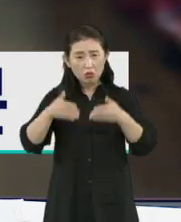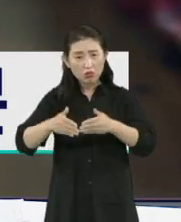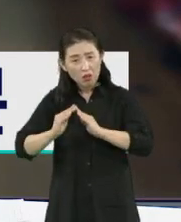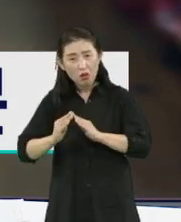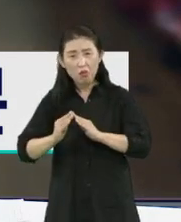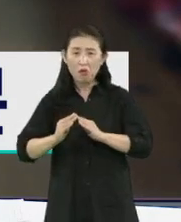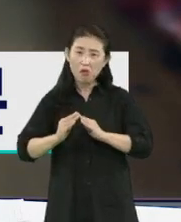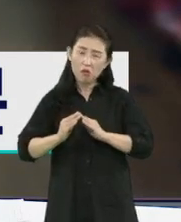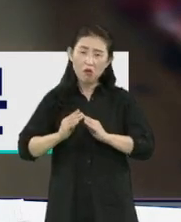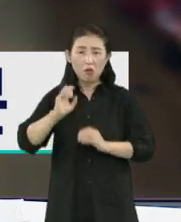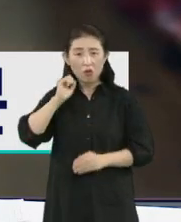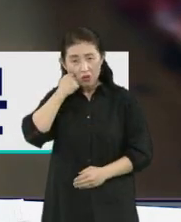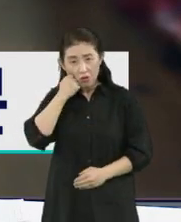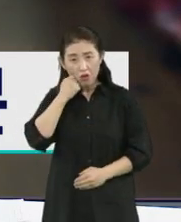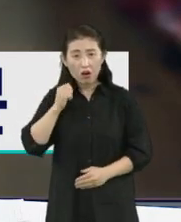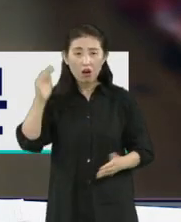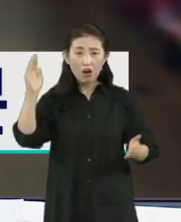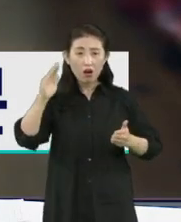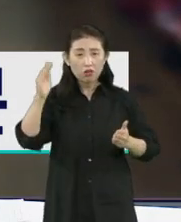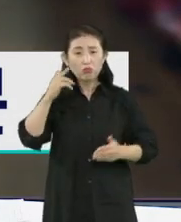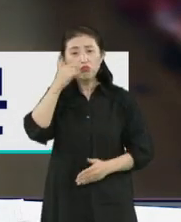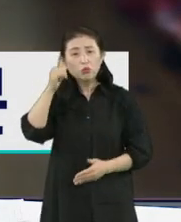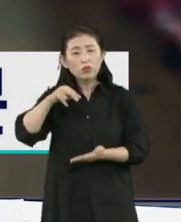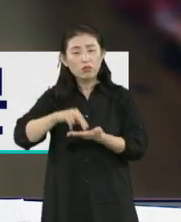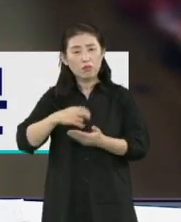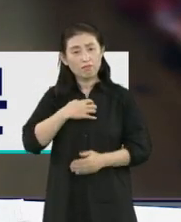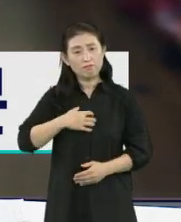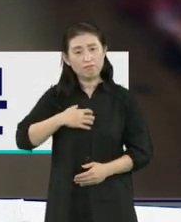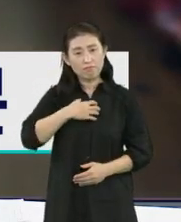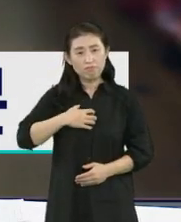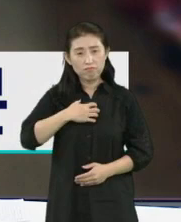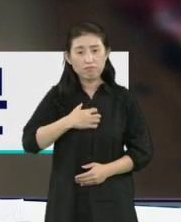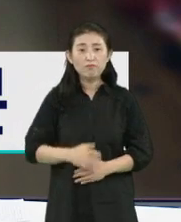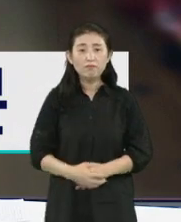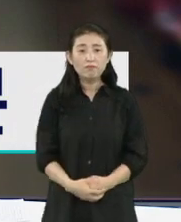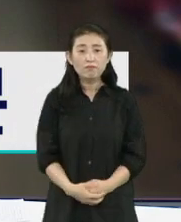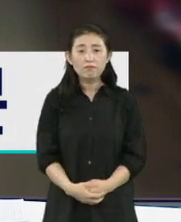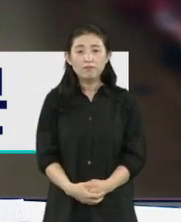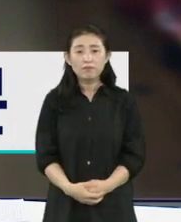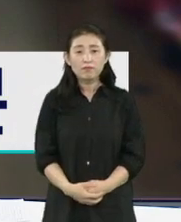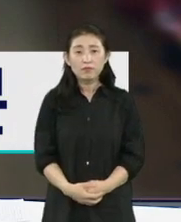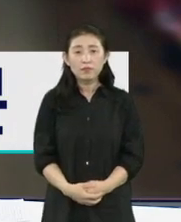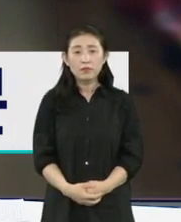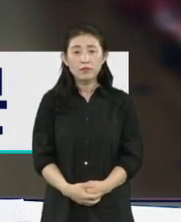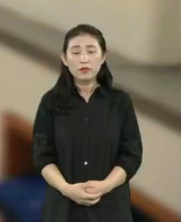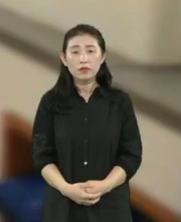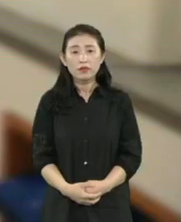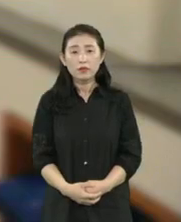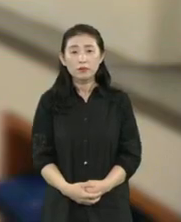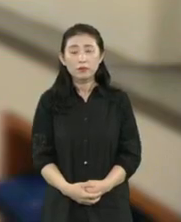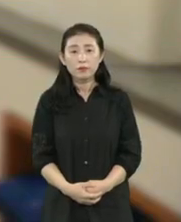등 한계가 있다 보니 학부모들의 걱정이 커지고 있습니다. 류재일 기자가 취재했습니다.